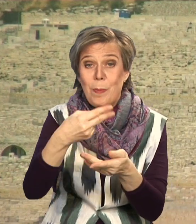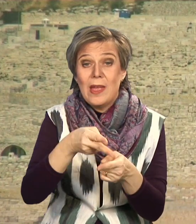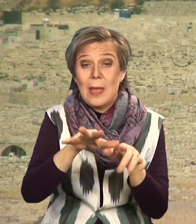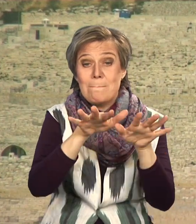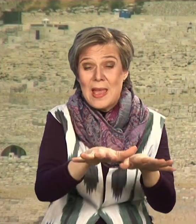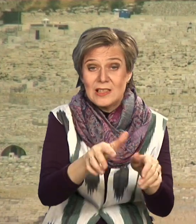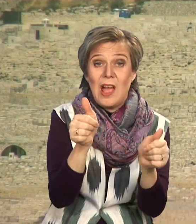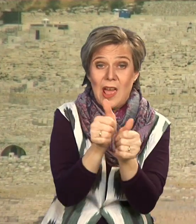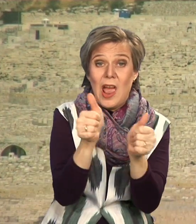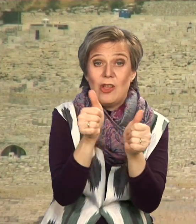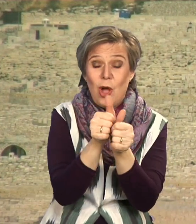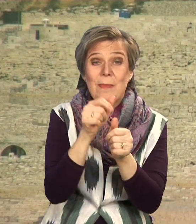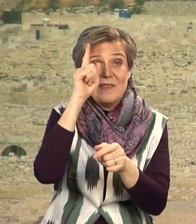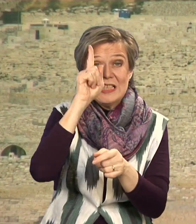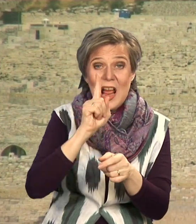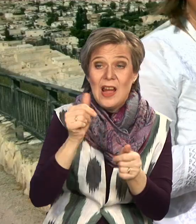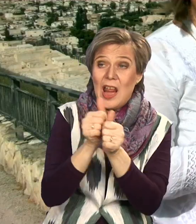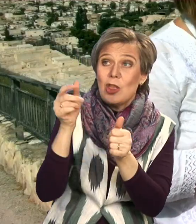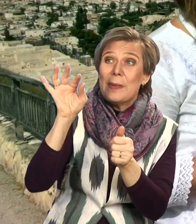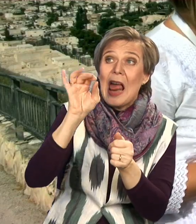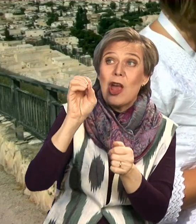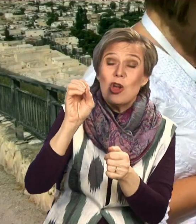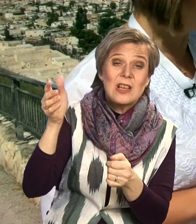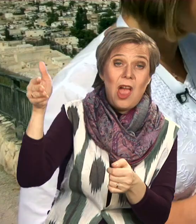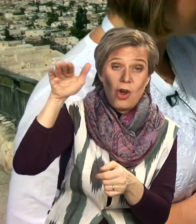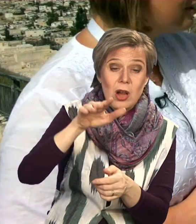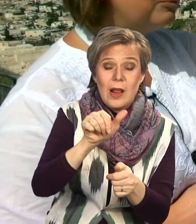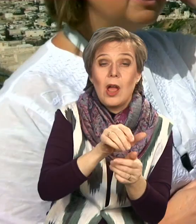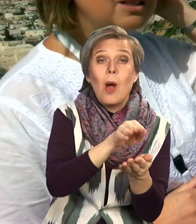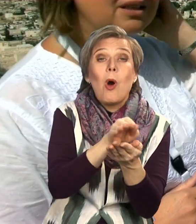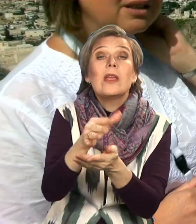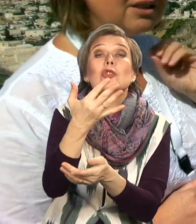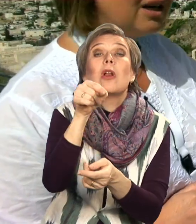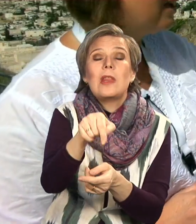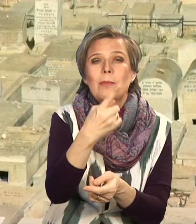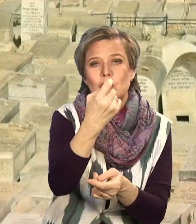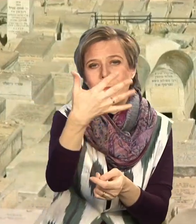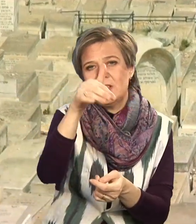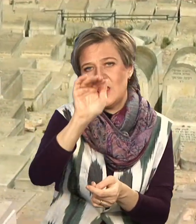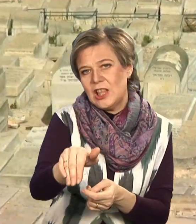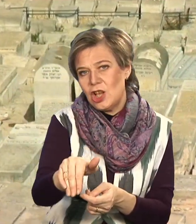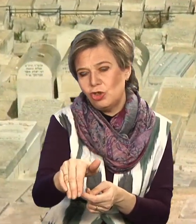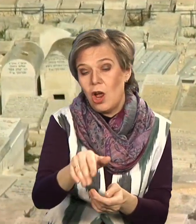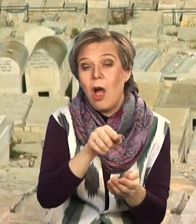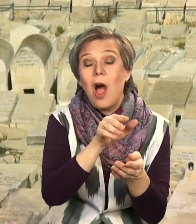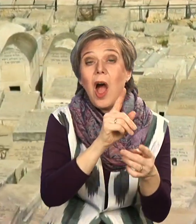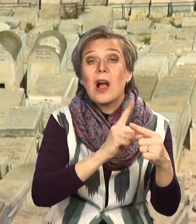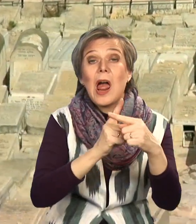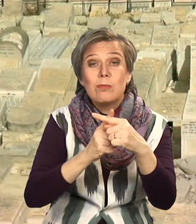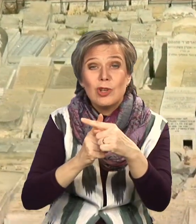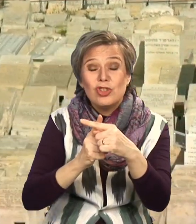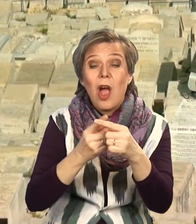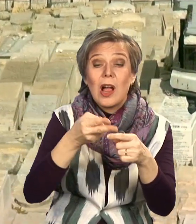место себе в Израиле, на Елеонской горе, это здесь. Сколько здесь могил? 150 тысяч. Это кладбище, которое